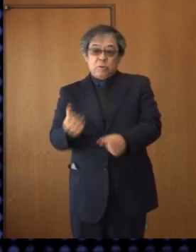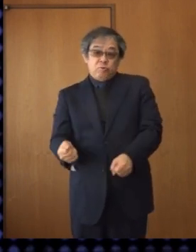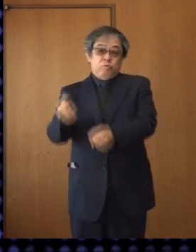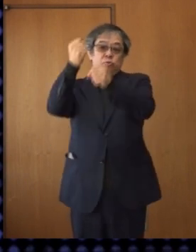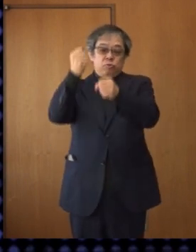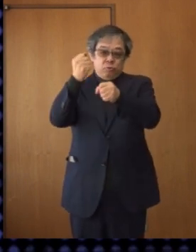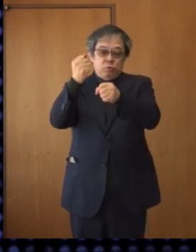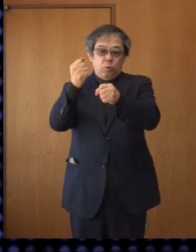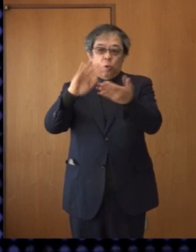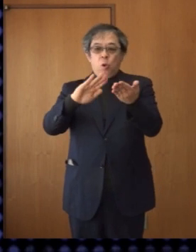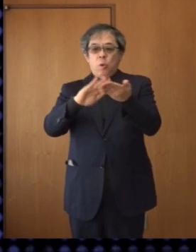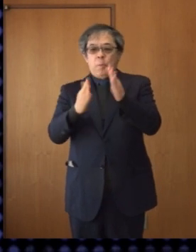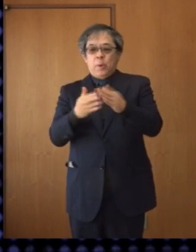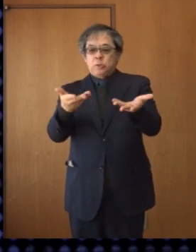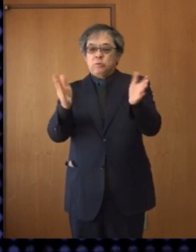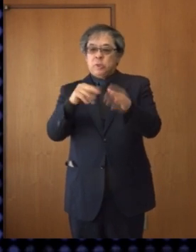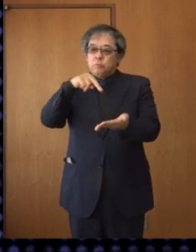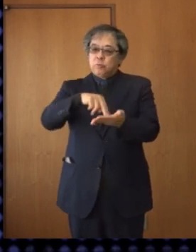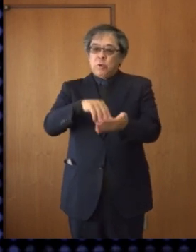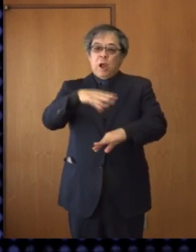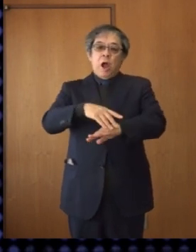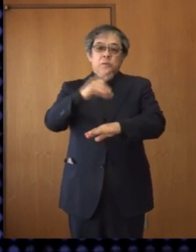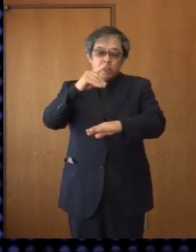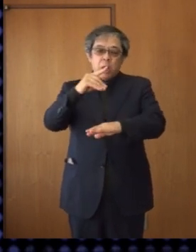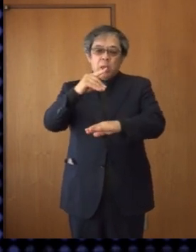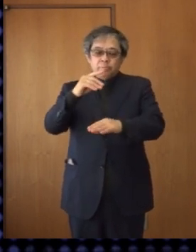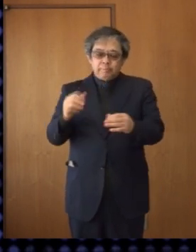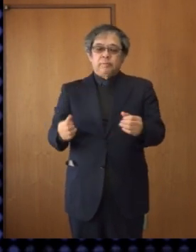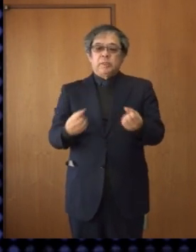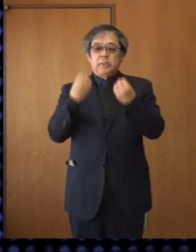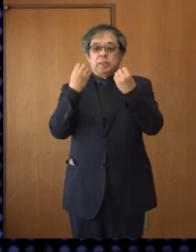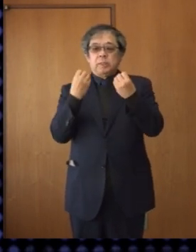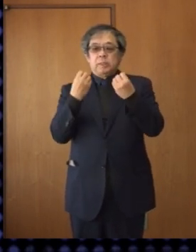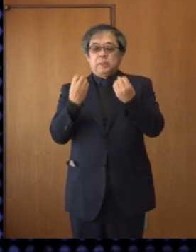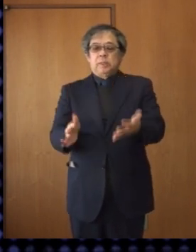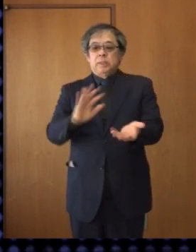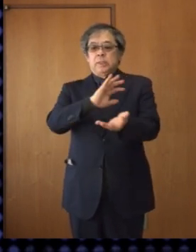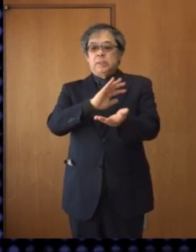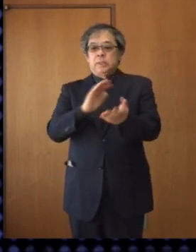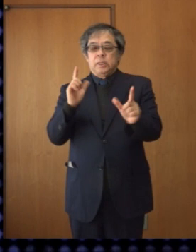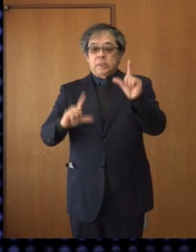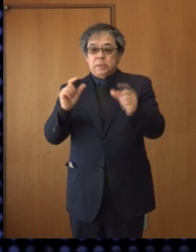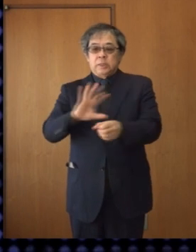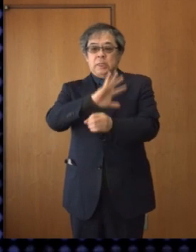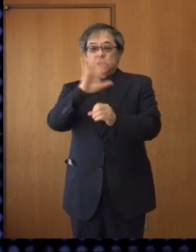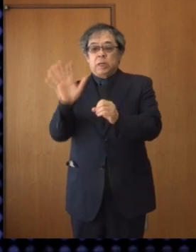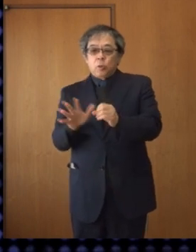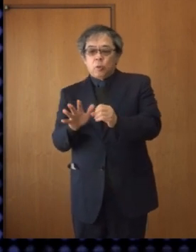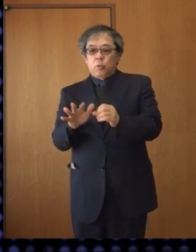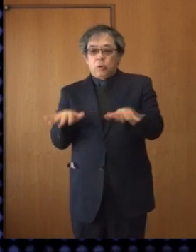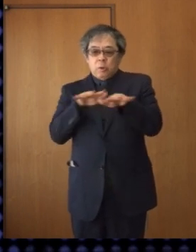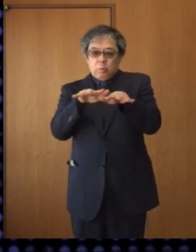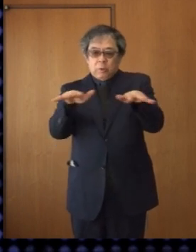。新型コロナウイルス感染症の第9波の大波とインフルエンザ感染も拡